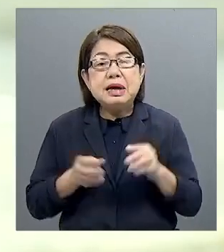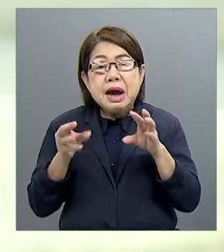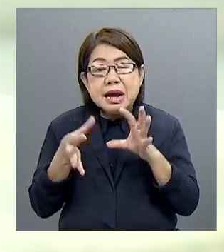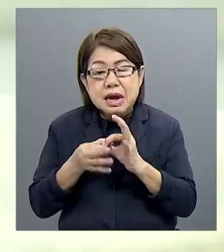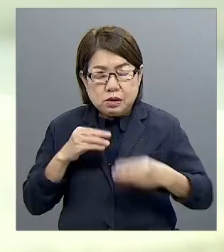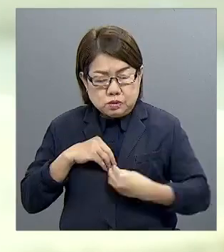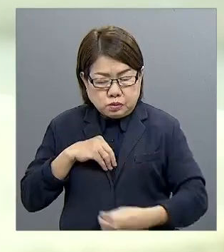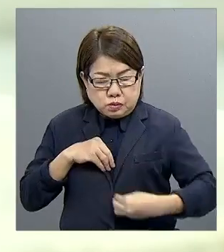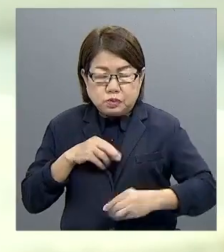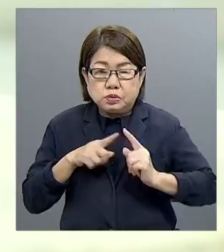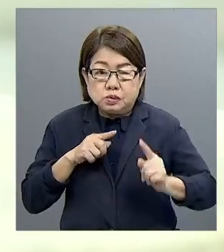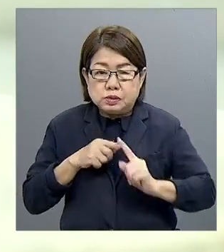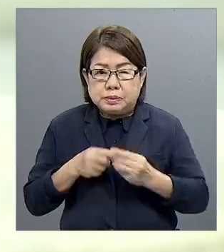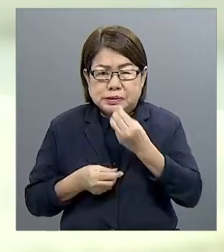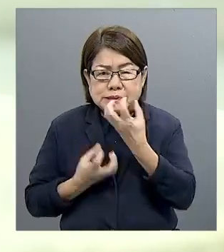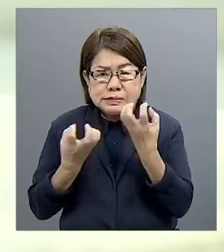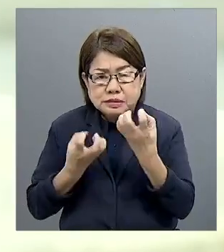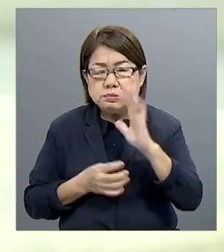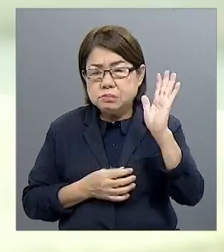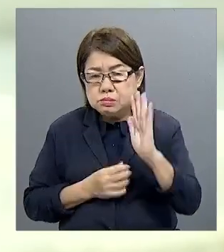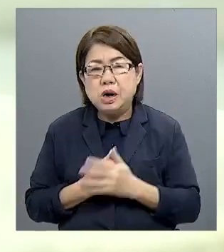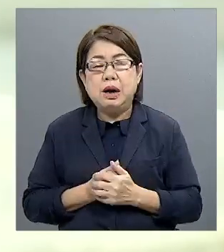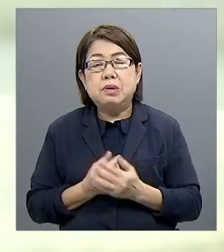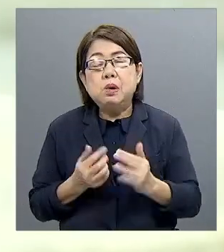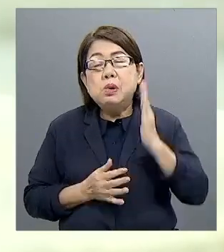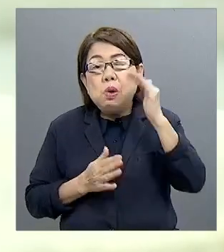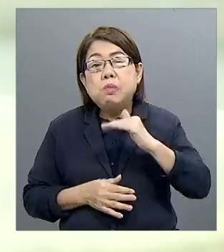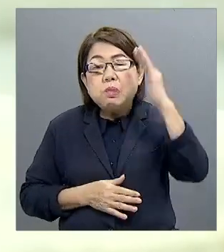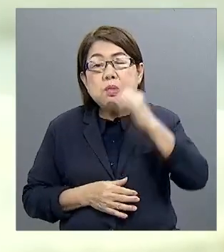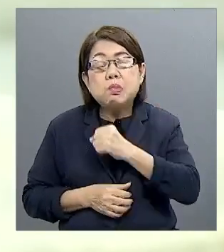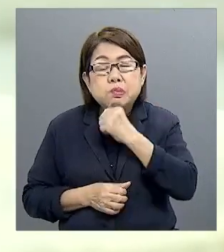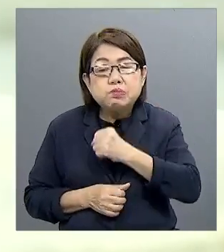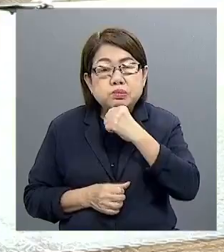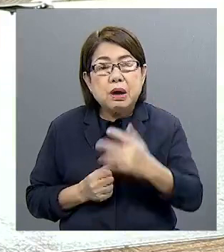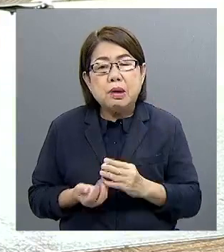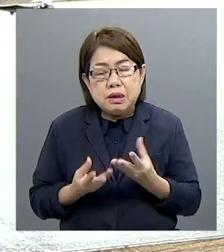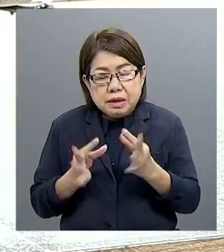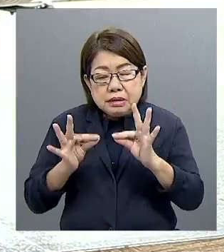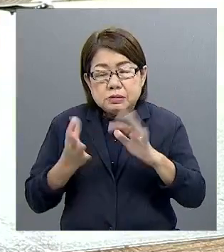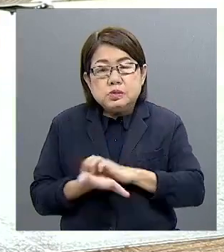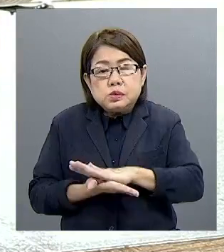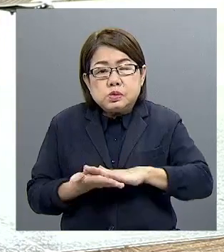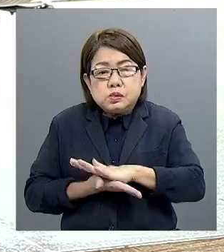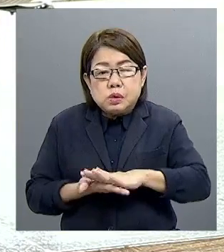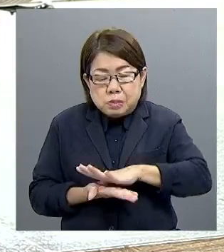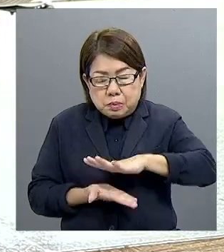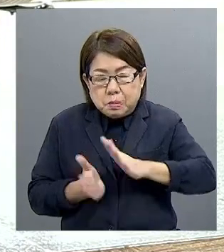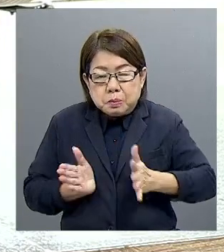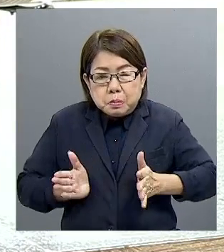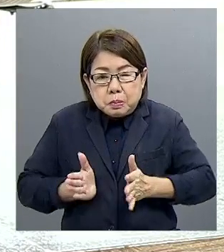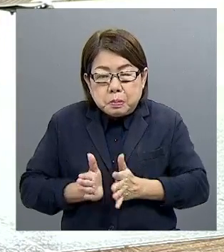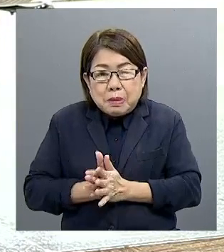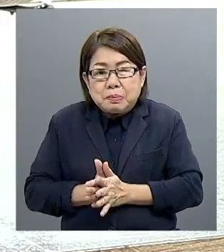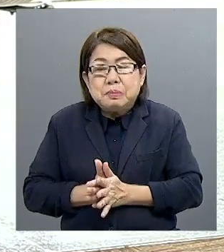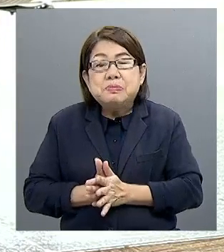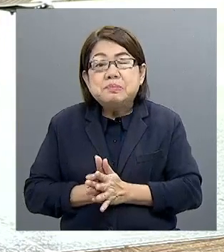งผู้ใหญ่พออายุมากขึ้นน้ำย่อยน้อยลงพูดง่ายๆว่ากระเพาะกับลำไส้มันแห้งมากขึ้น ผนังกระเพาะนี่ก็จะบางล